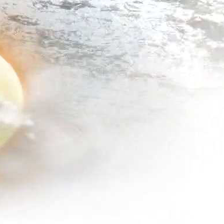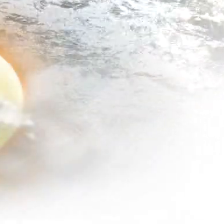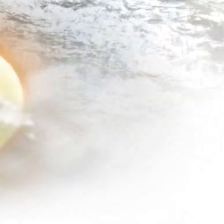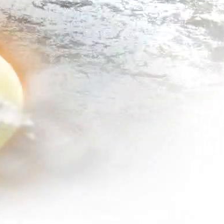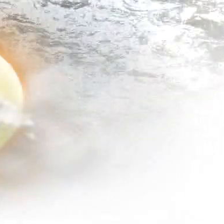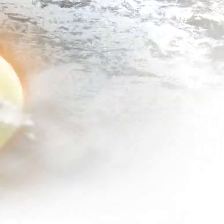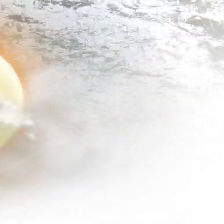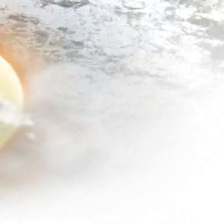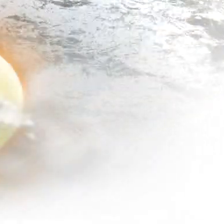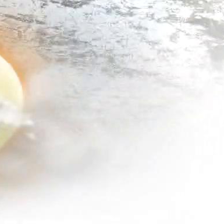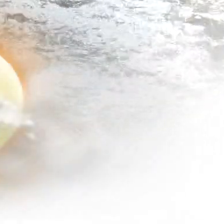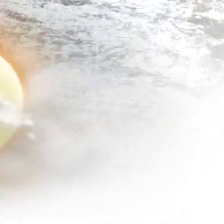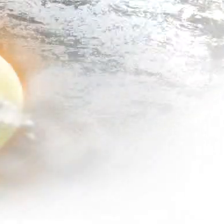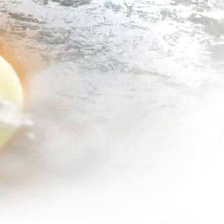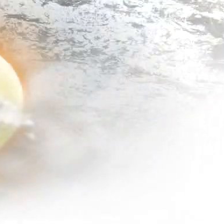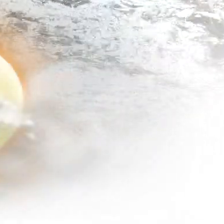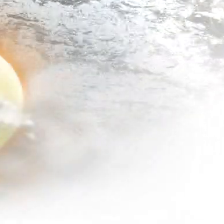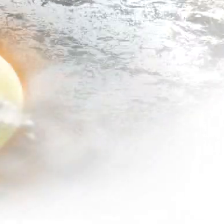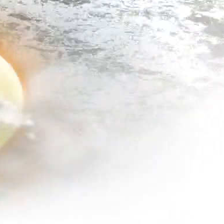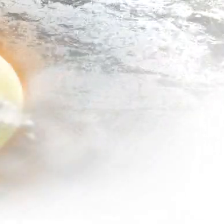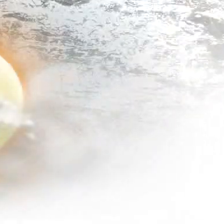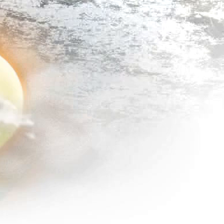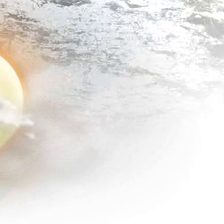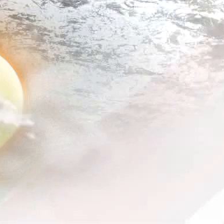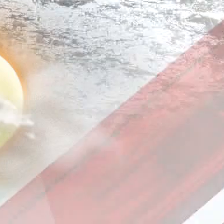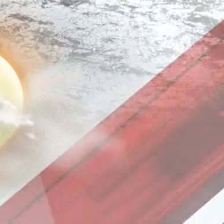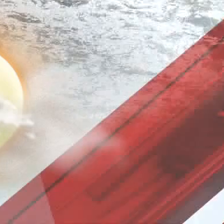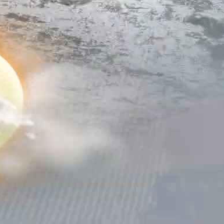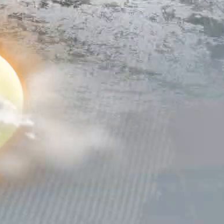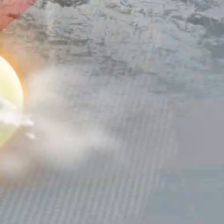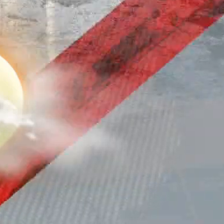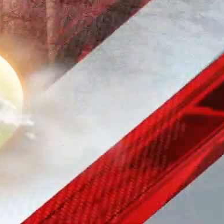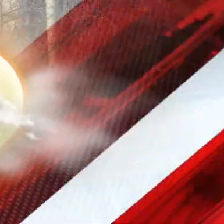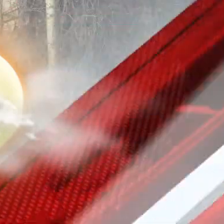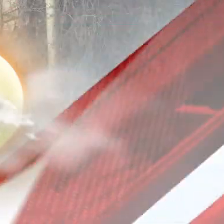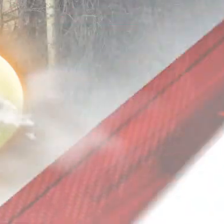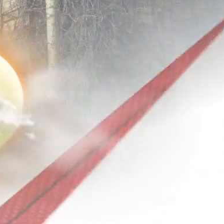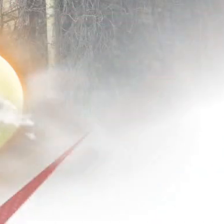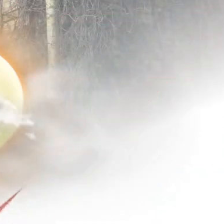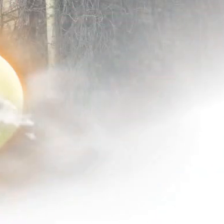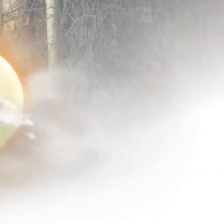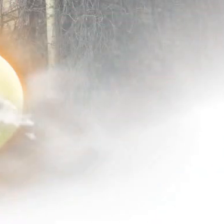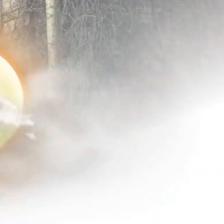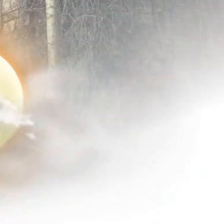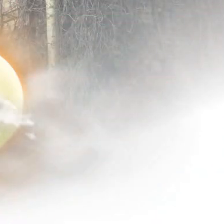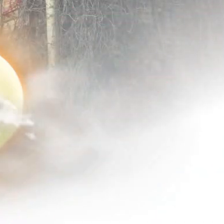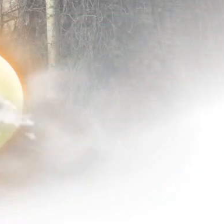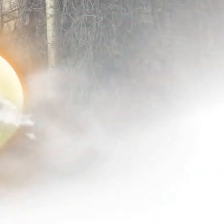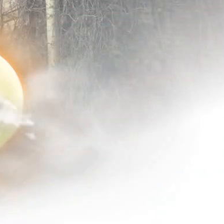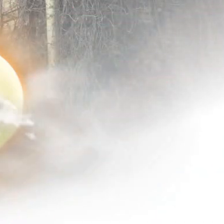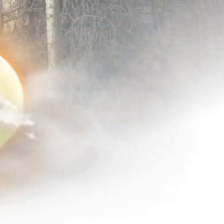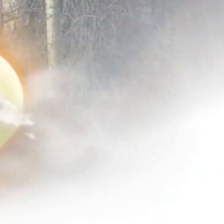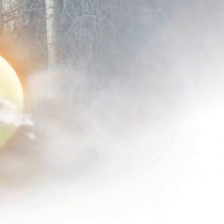Іўе будзе каля 1 градуса марозу раніцай, да плюс 1 днём і да 0 вечарам. Пахмурна, без